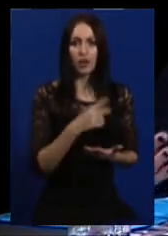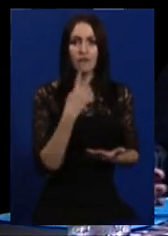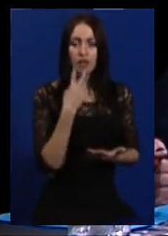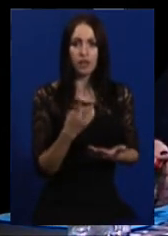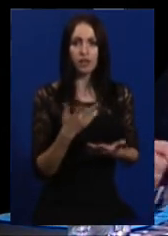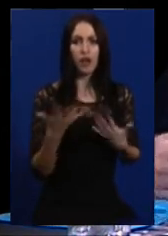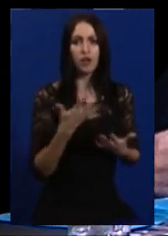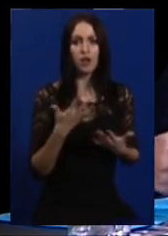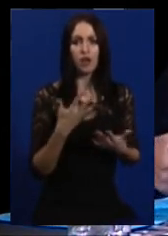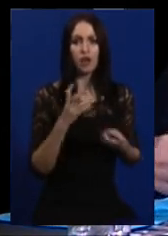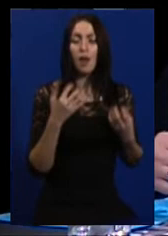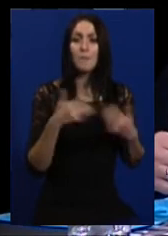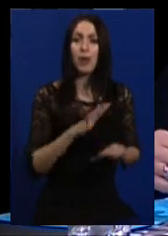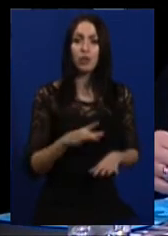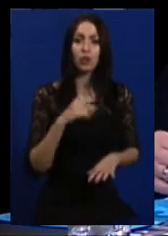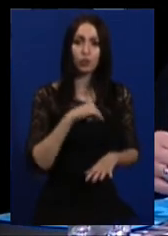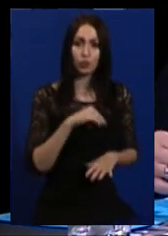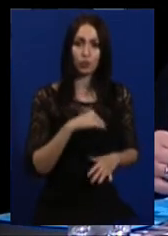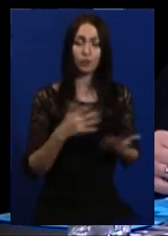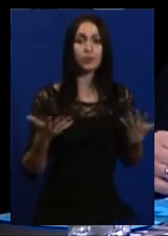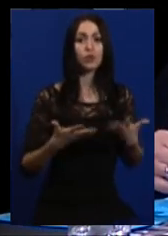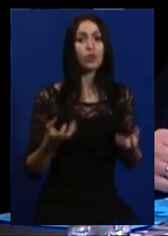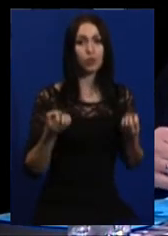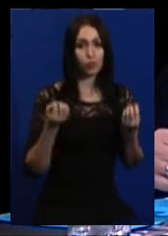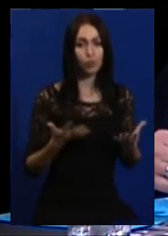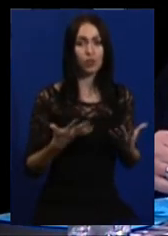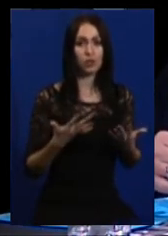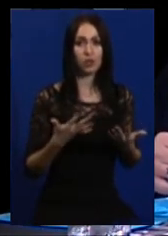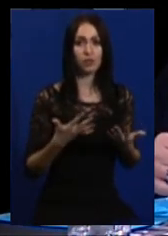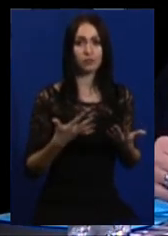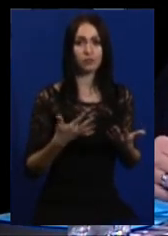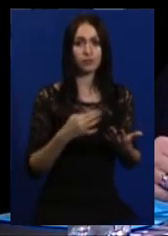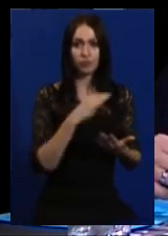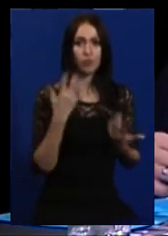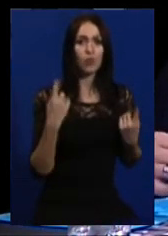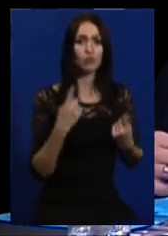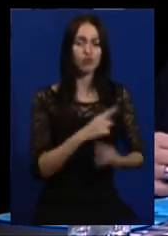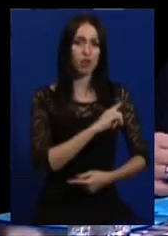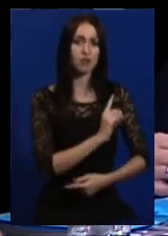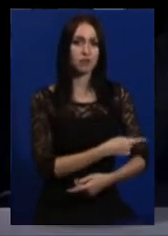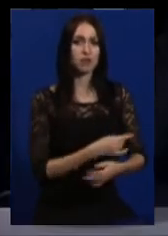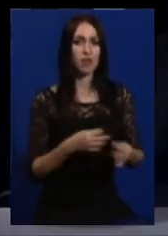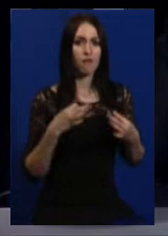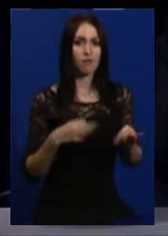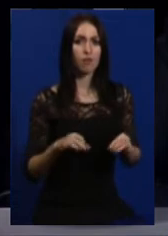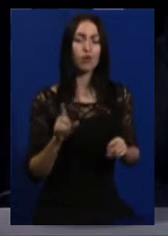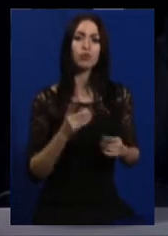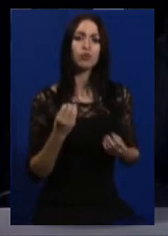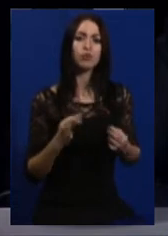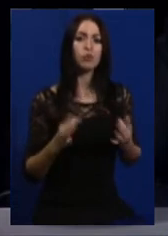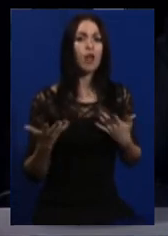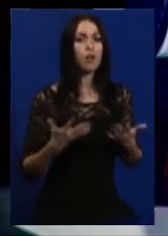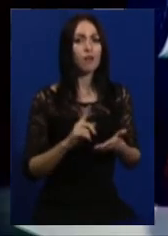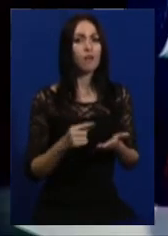который не падает духом и просто какая-то безграничная сила воли чуть-чуть я пройти питания